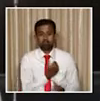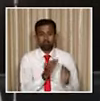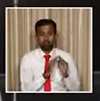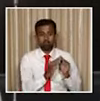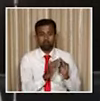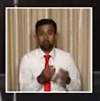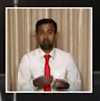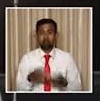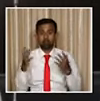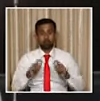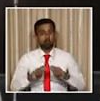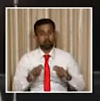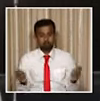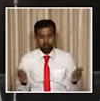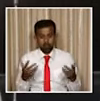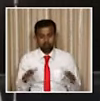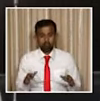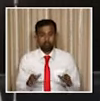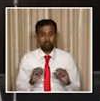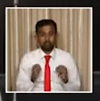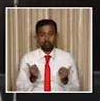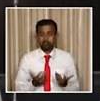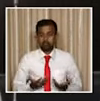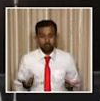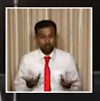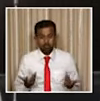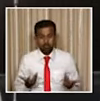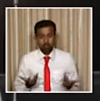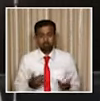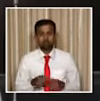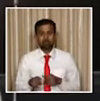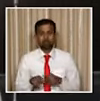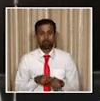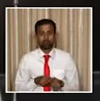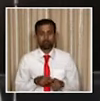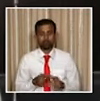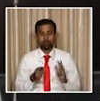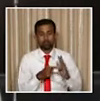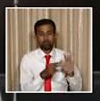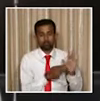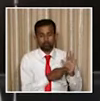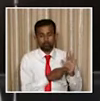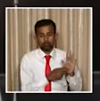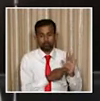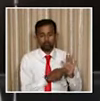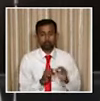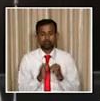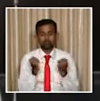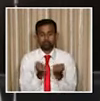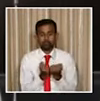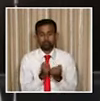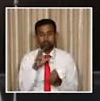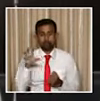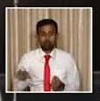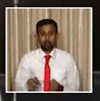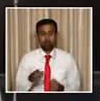வாழ முடியாமல் தத்தளித்துக் கொண்டிருக்கிறார்கள். முழு ஐநாவிலே 120க்கும் மேற்பட்ட நாடுகள் சீஸ்பயரை வேண்டி நிற்கின்ற பொழுதும் இந்த